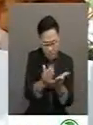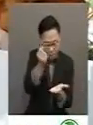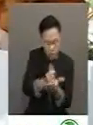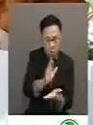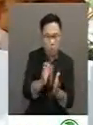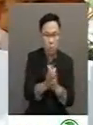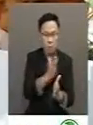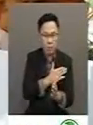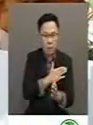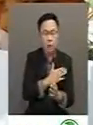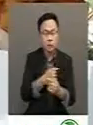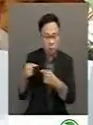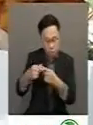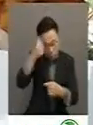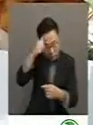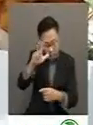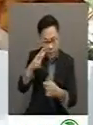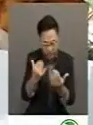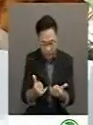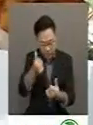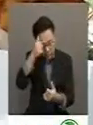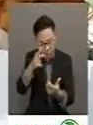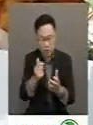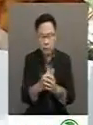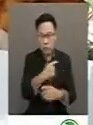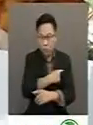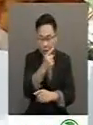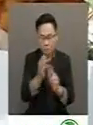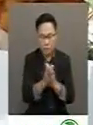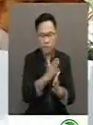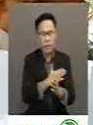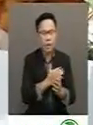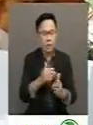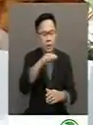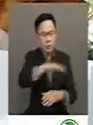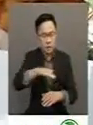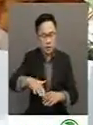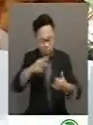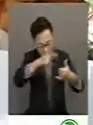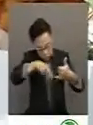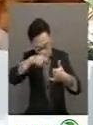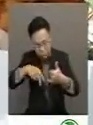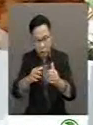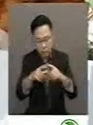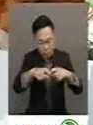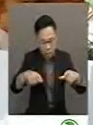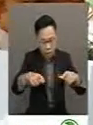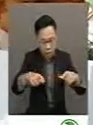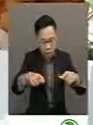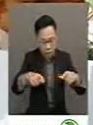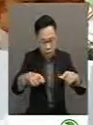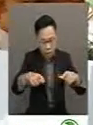งฆ์วันนี้เป็นวันที่3ของการตรวจสอบแล้วนะคะซึ่งในวันแรกก็มีพระสงฆ์รวมไปถึงเนนเข้าตรวจสุทธิสงฆ์นี้24